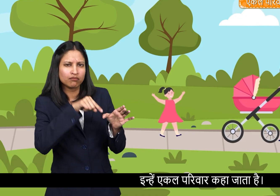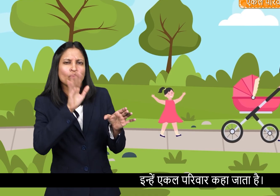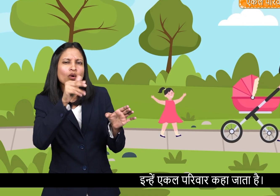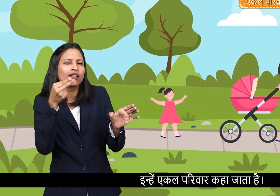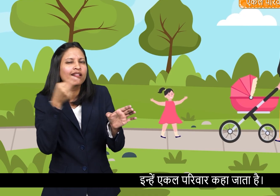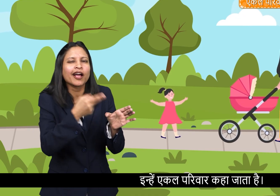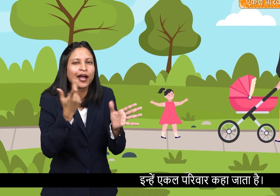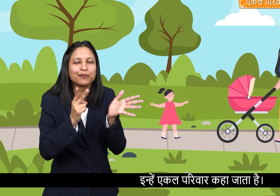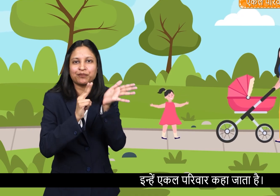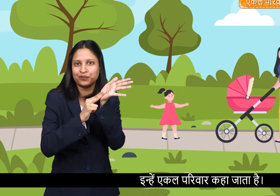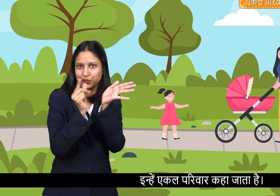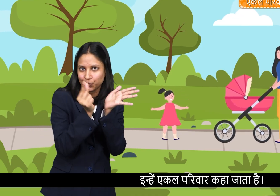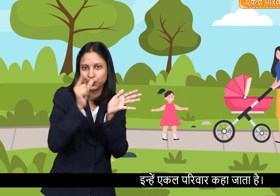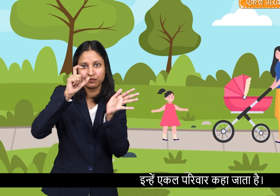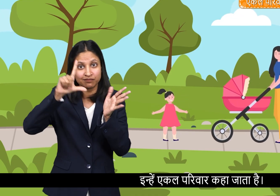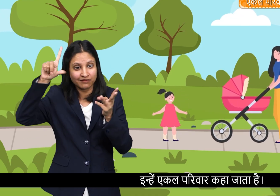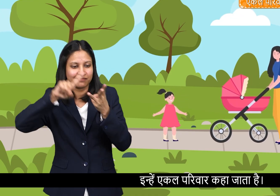इन्हें एकल परिवार कहा जाता है।